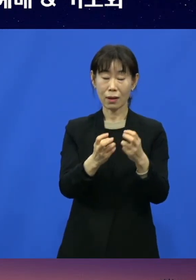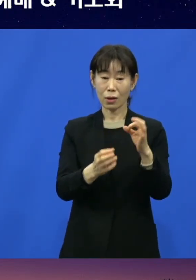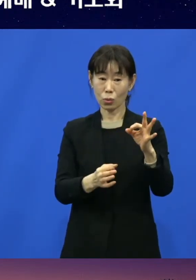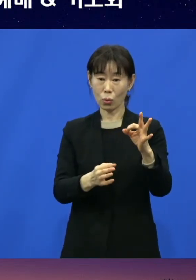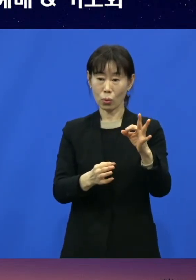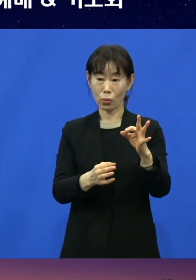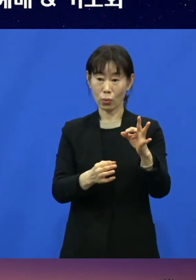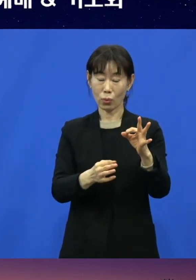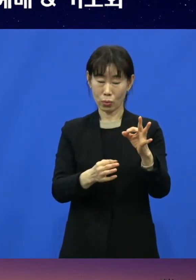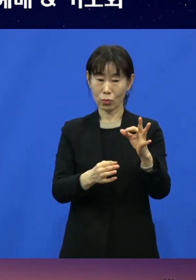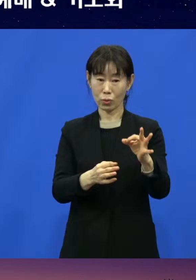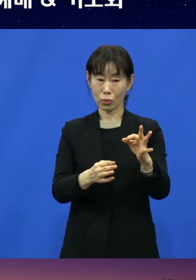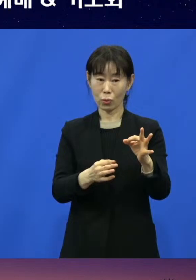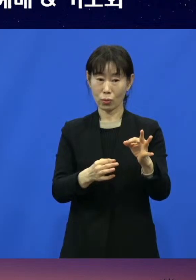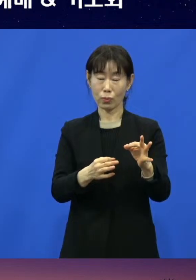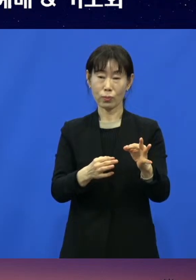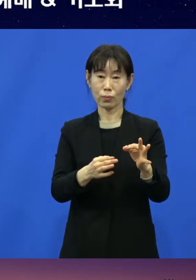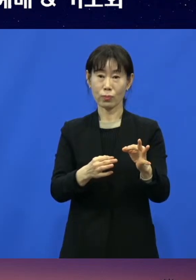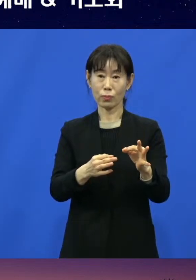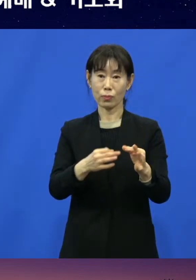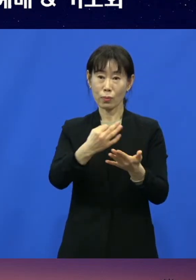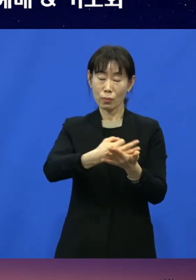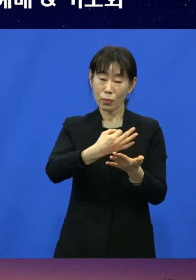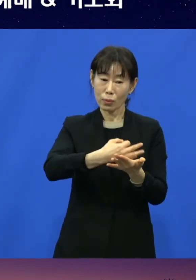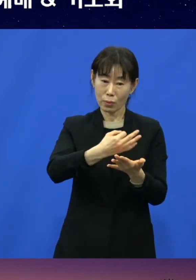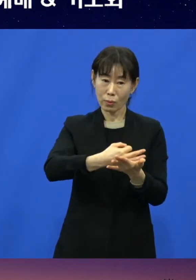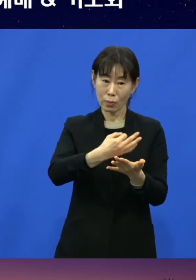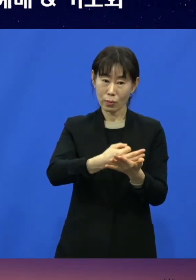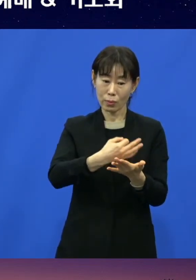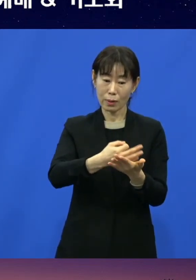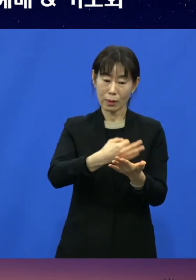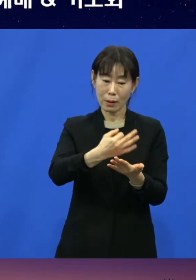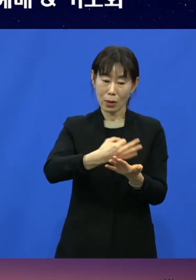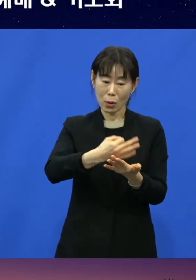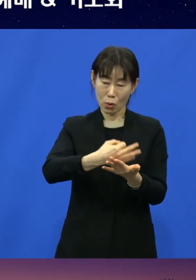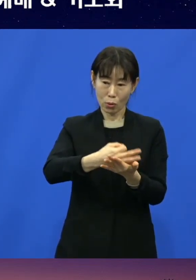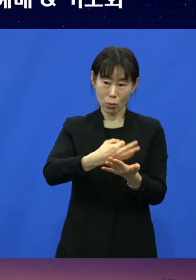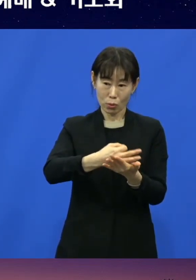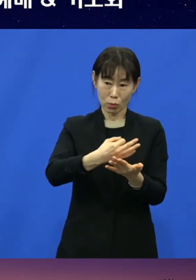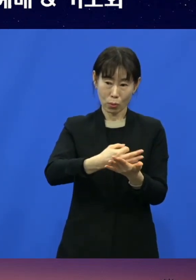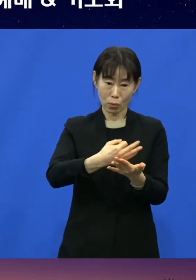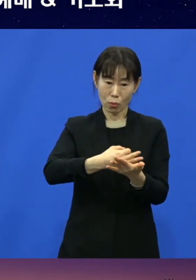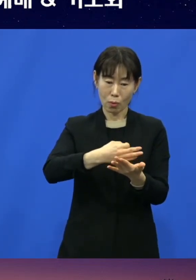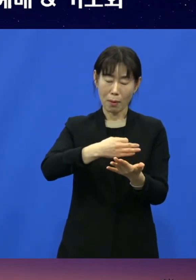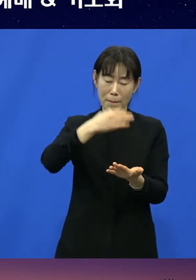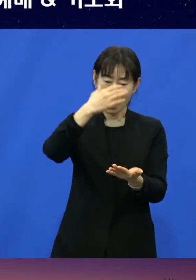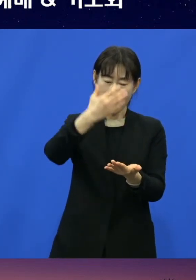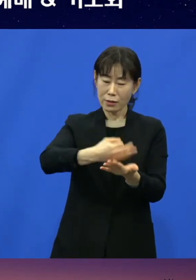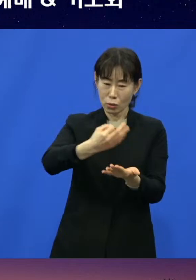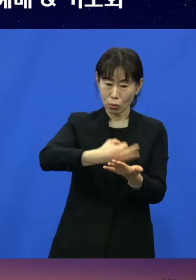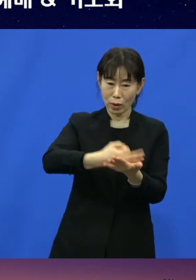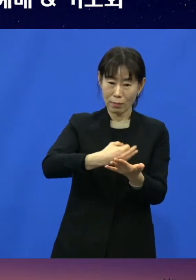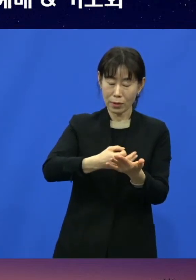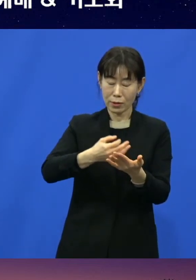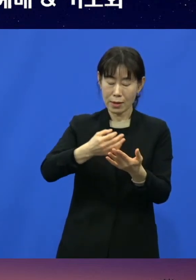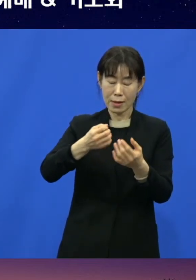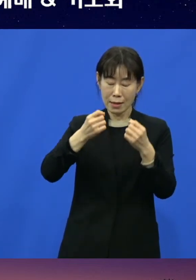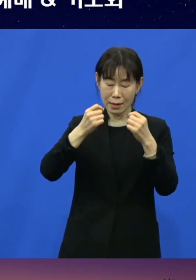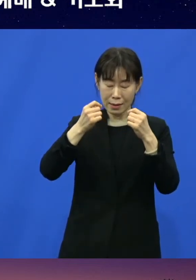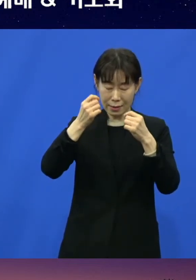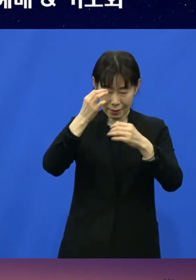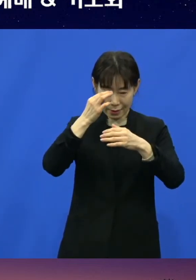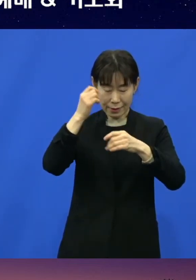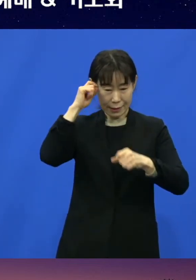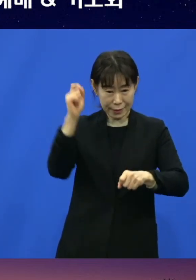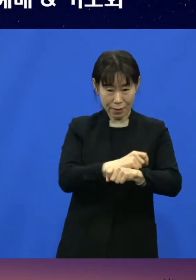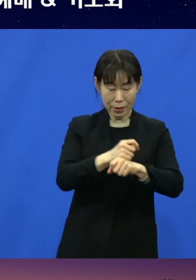번다 그러면 돈을 더블로 준다 그러면 막 새벽에도 일어나죠. 그죠? 돈